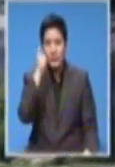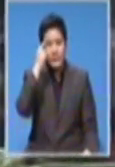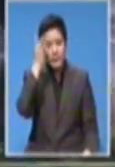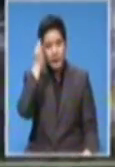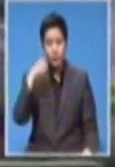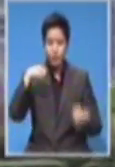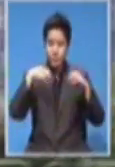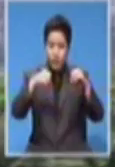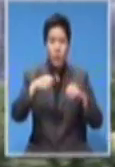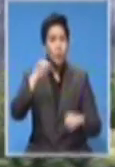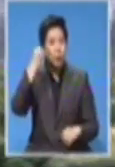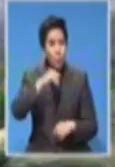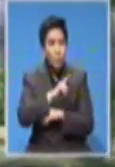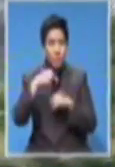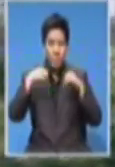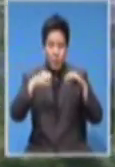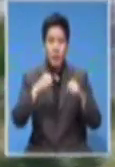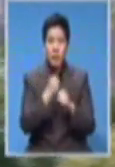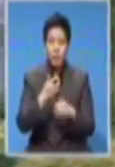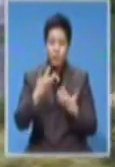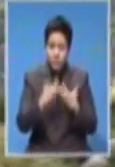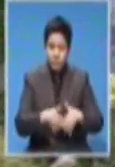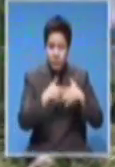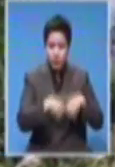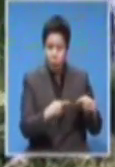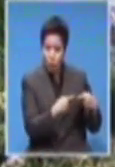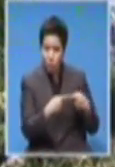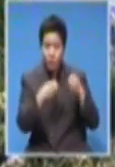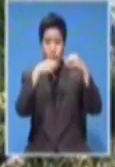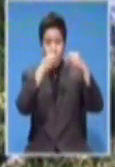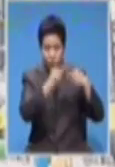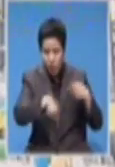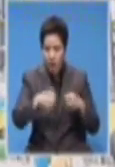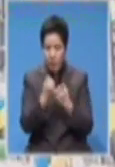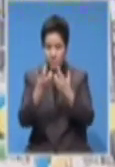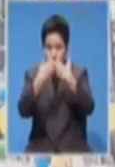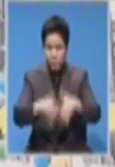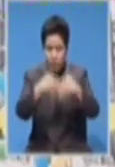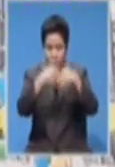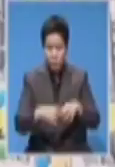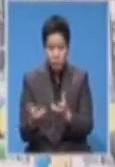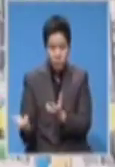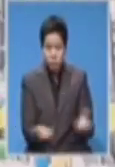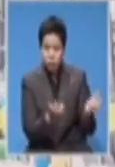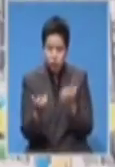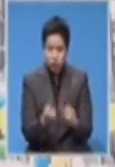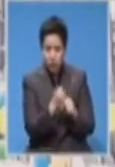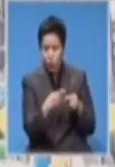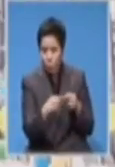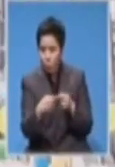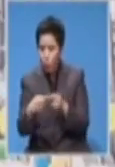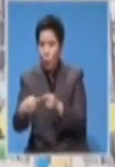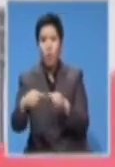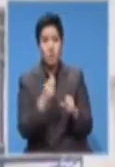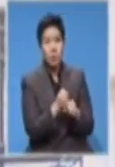ปโภคบริโภคแล้วก็เกิดการผลิตการอุตสาหกรรมต่อเนื่องนะครับไม่ใช่ไฟฟ้าแล้วมันไปใช้ไม่ใช่ มันก็ต้องไปต่อโรงงานอุ